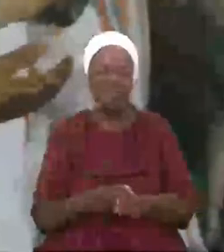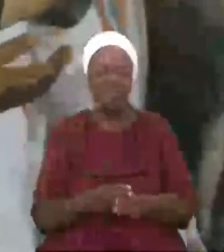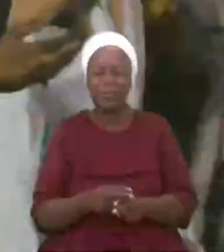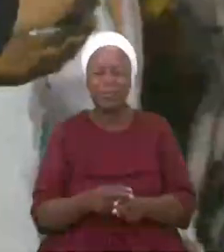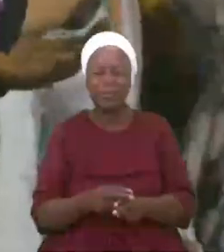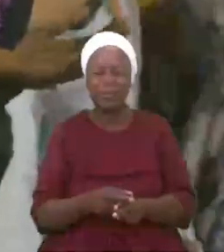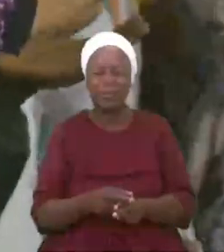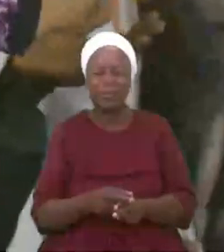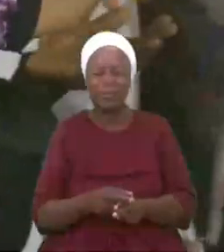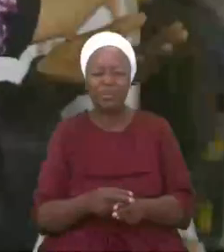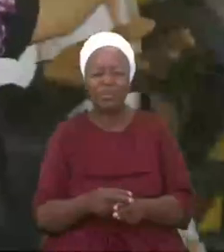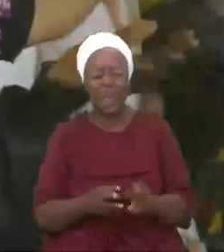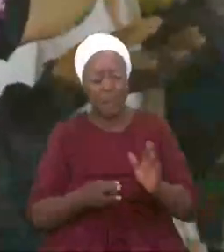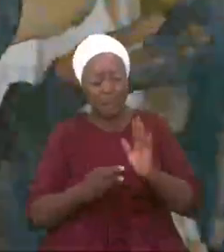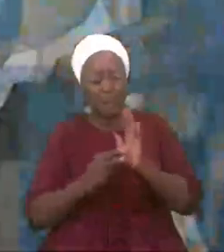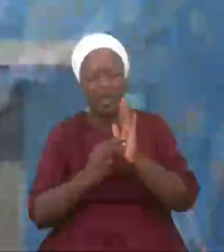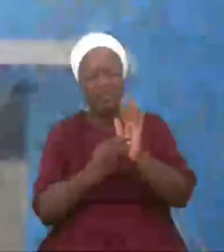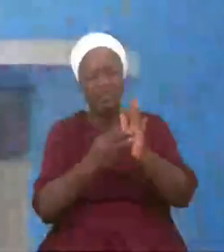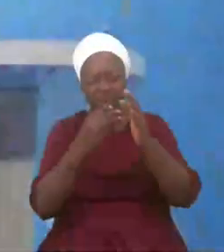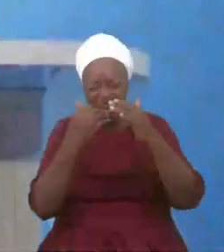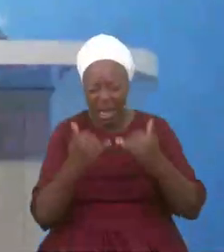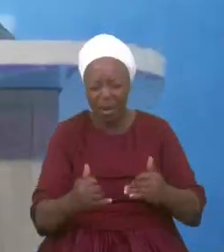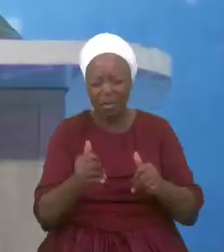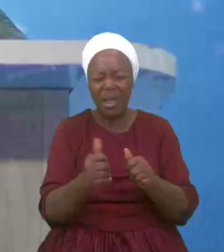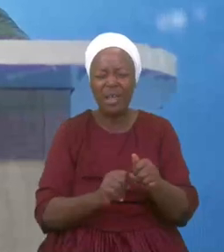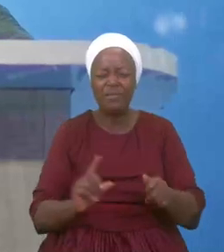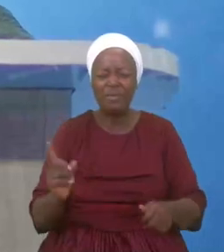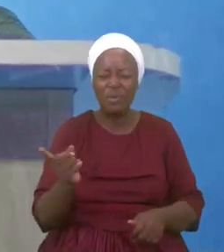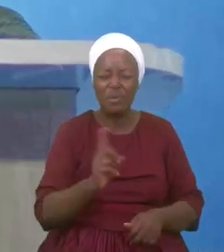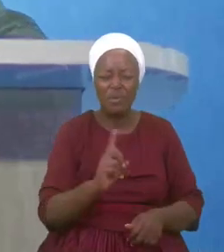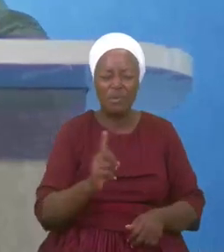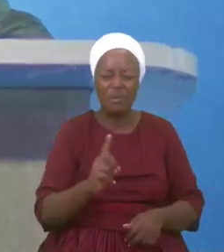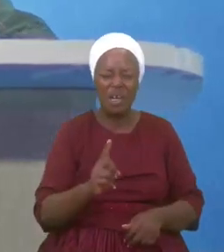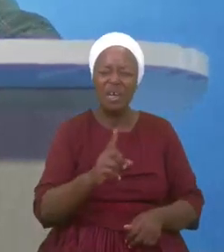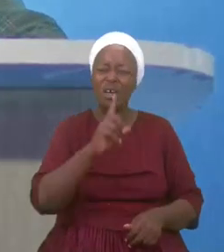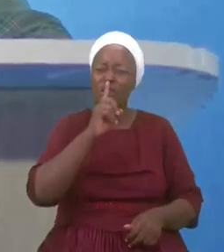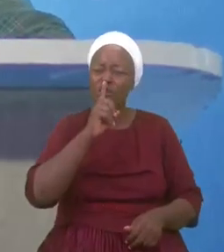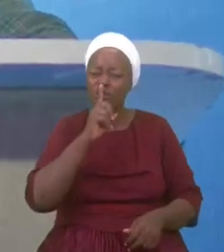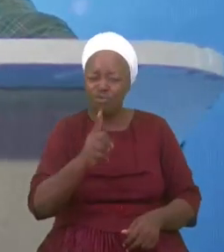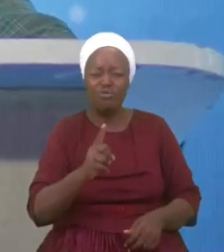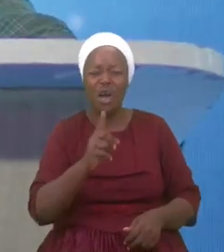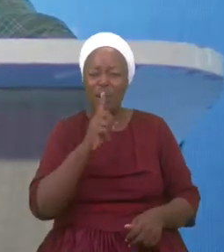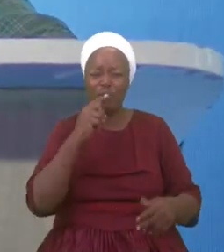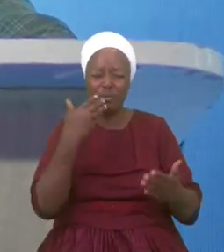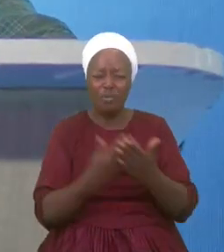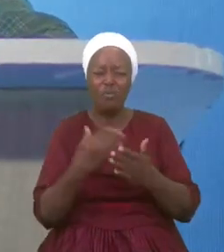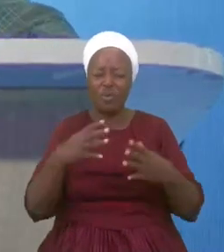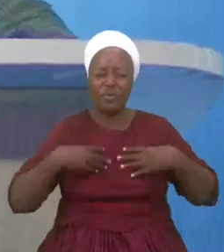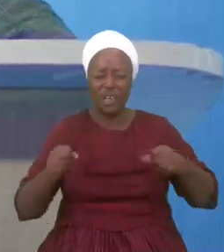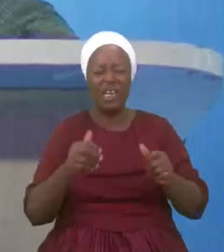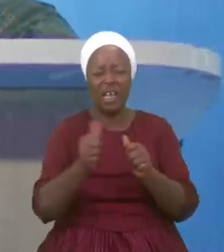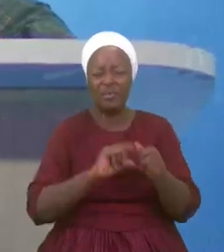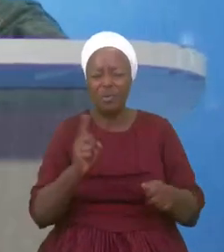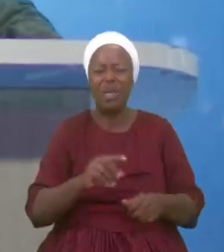vous êtes affranchi au nom de Jésus-Christ la manifestation maintenant partout